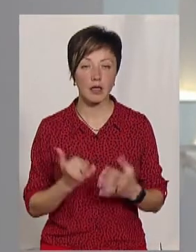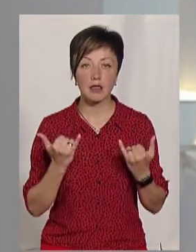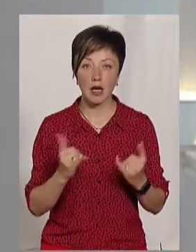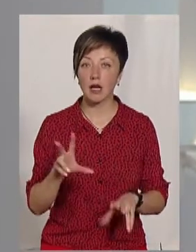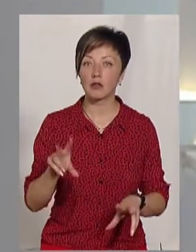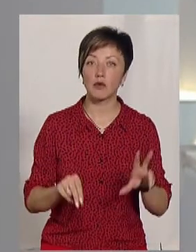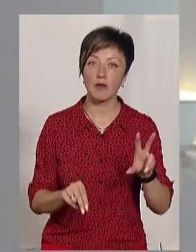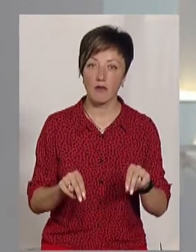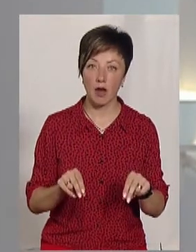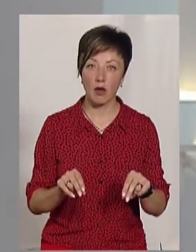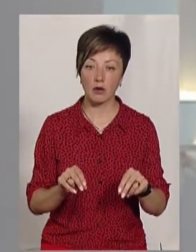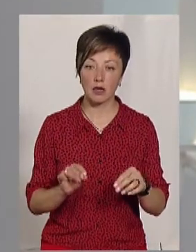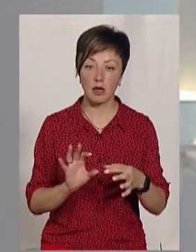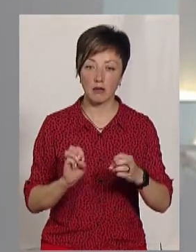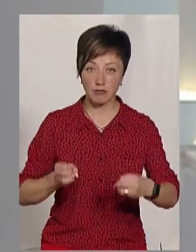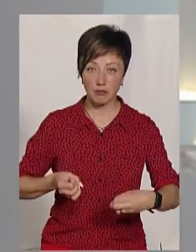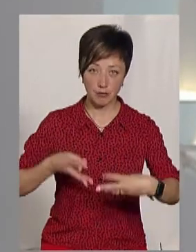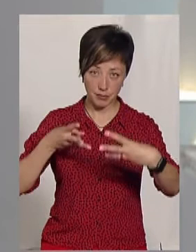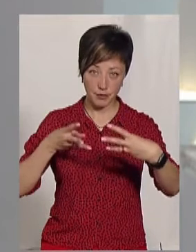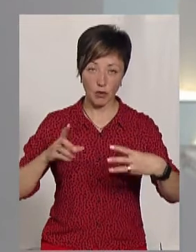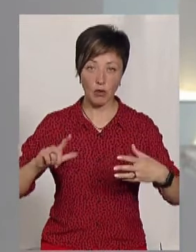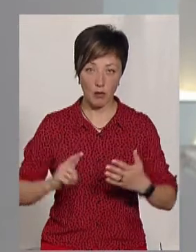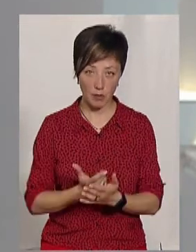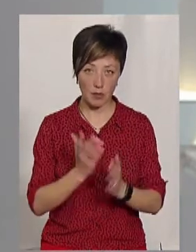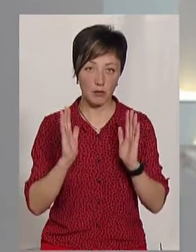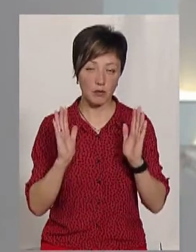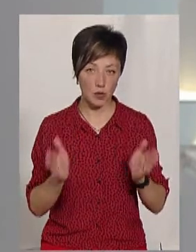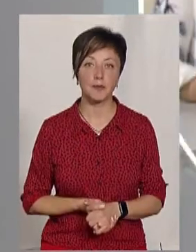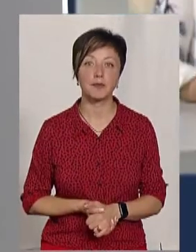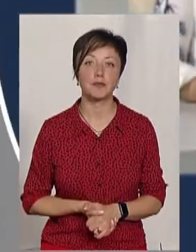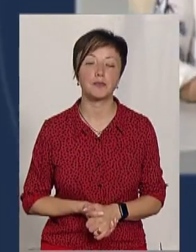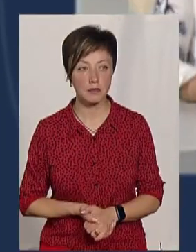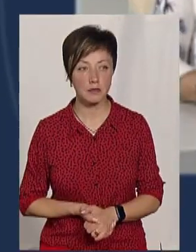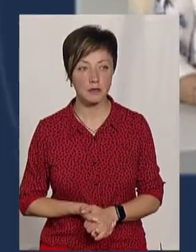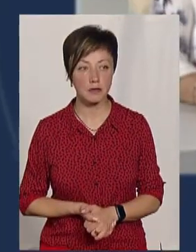Зараз, сподіваюся, він вийде на зв'язок.